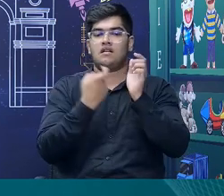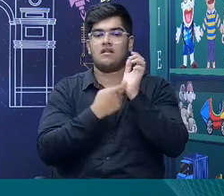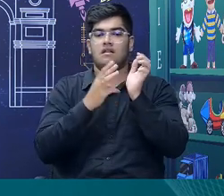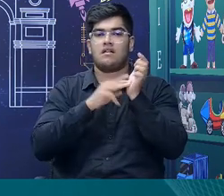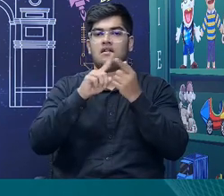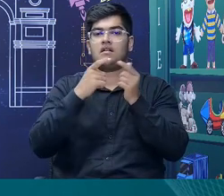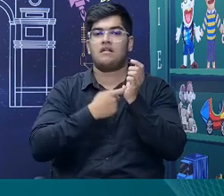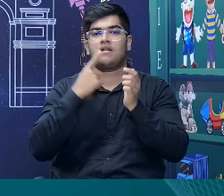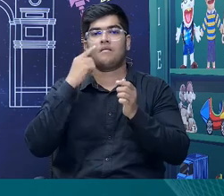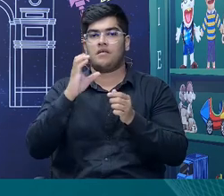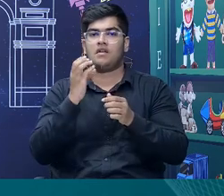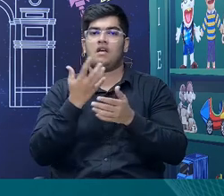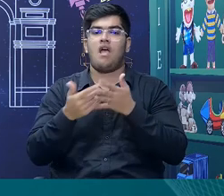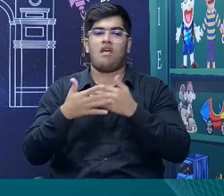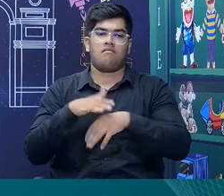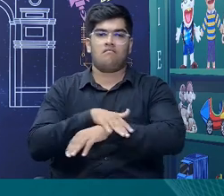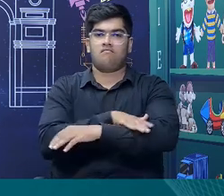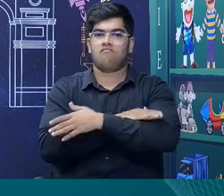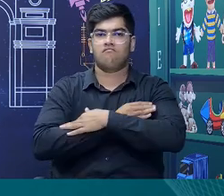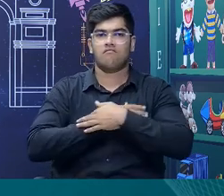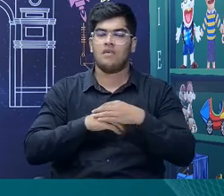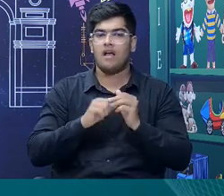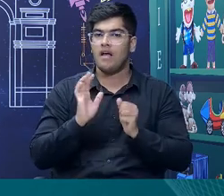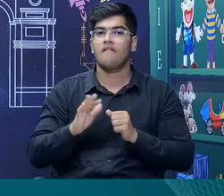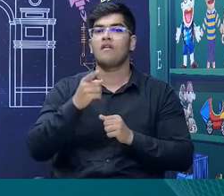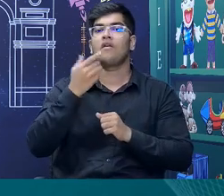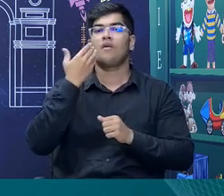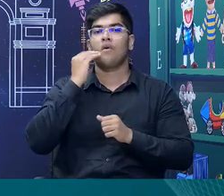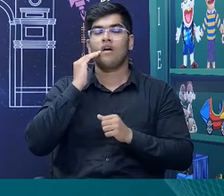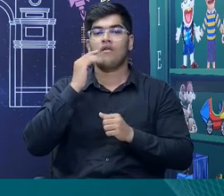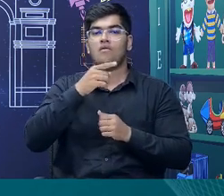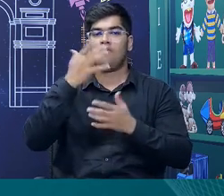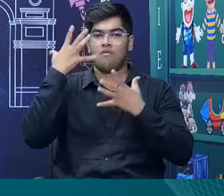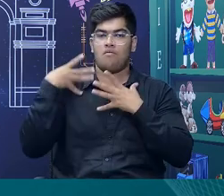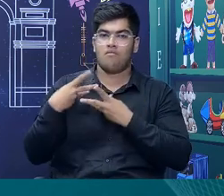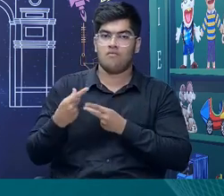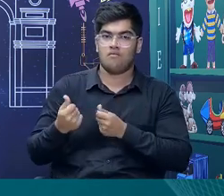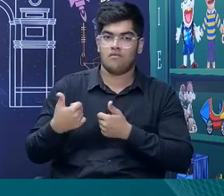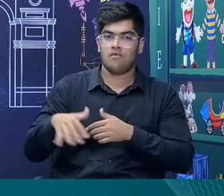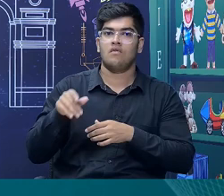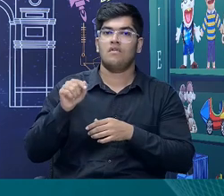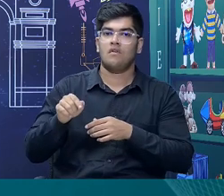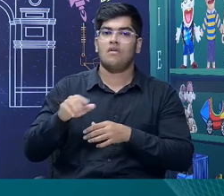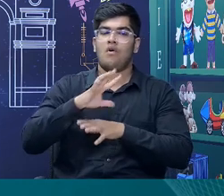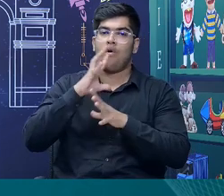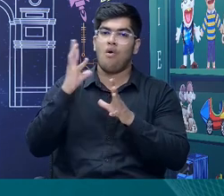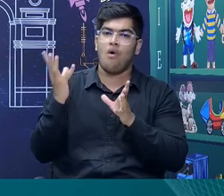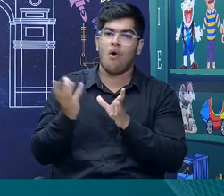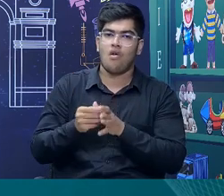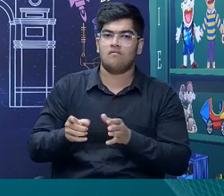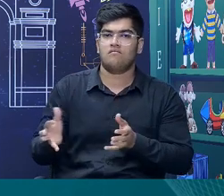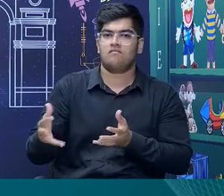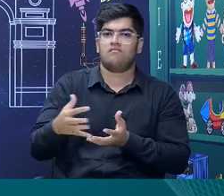अपने शरीर पर लगा रखा था और जब उसको उन्होंने धोया तो उसे सब को उन्होंने